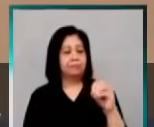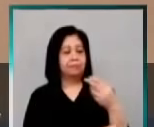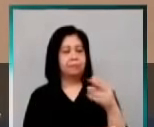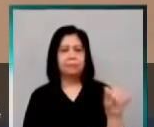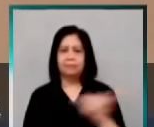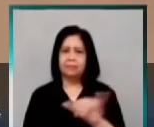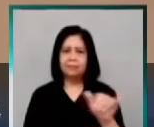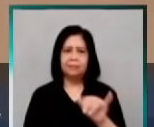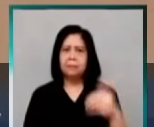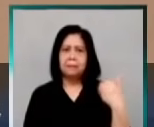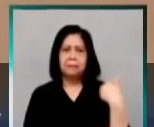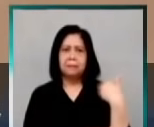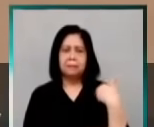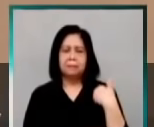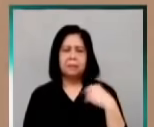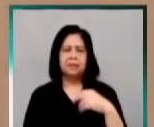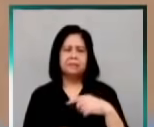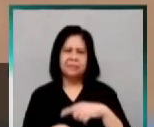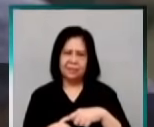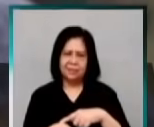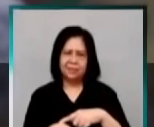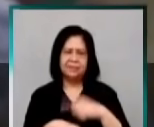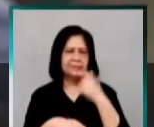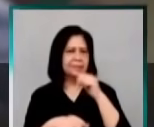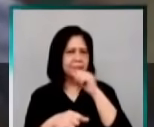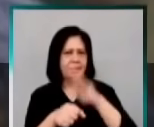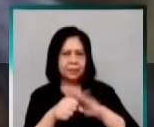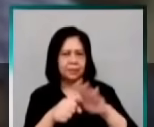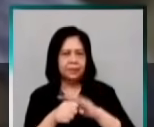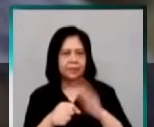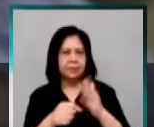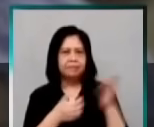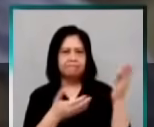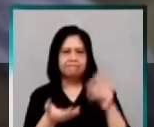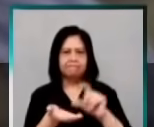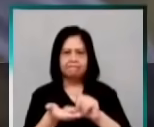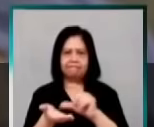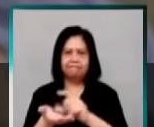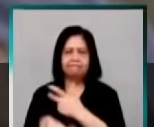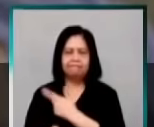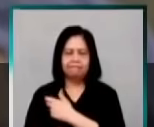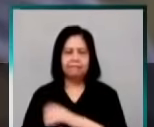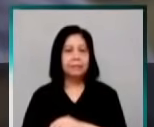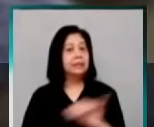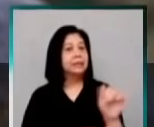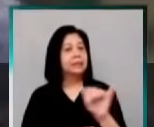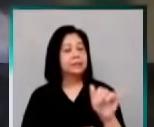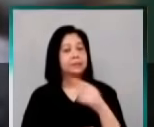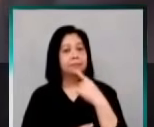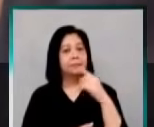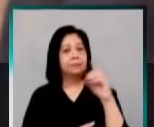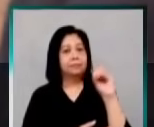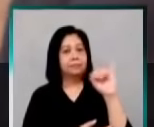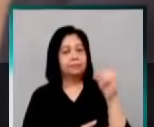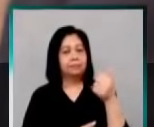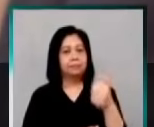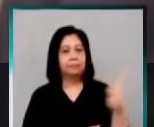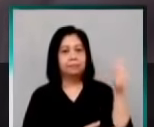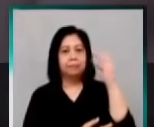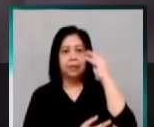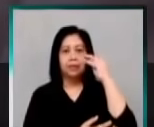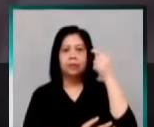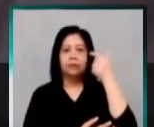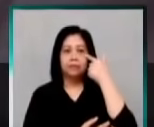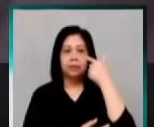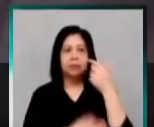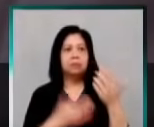ito napapanahon dahil hindi pa sapat ang supply ng bakuna. Sinabi na rin ni Justice Secretary Menardo Guevara, maaaring pagmula